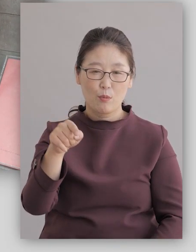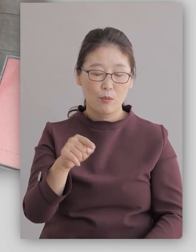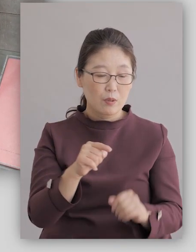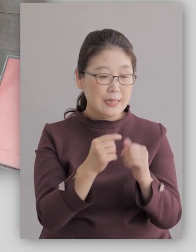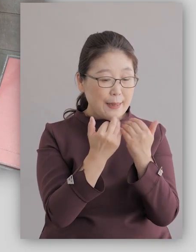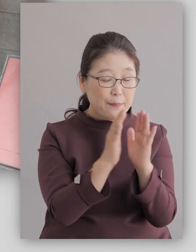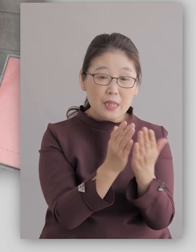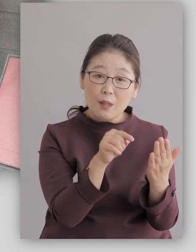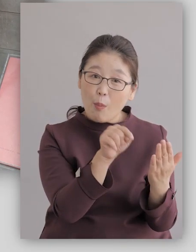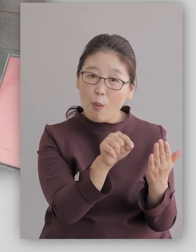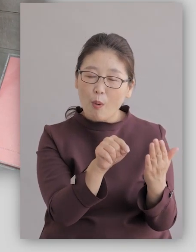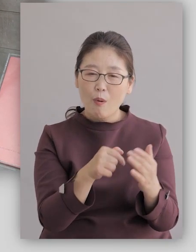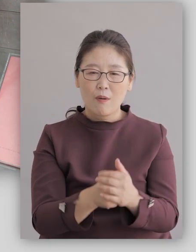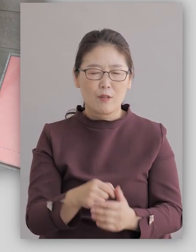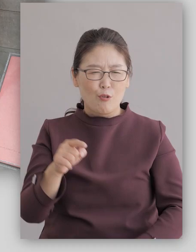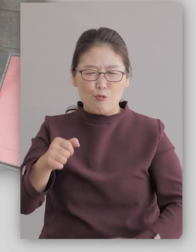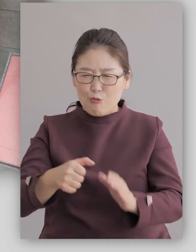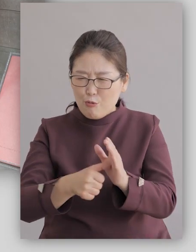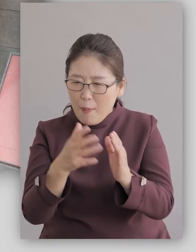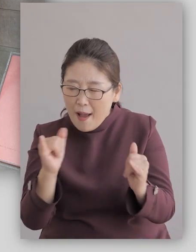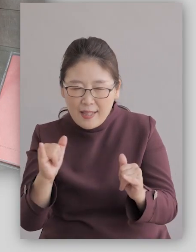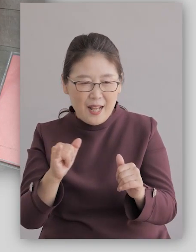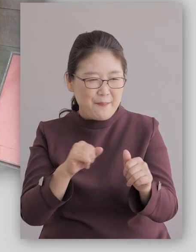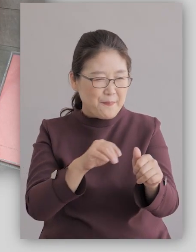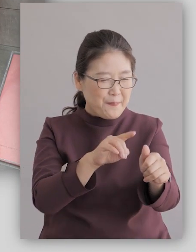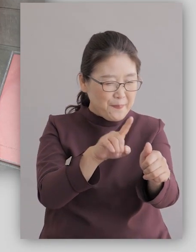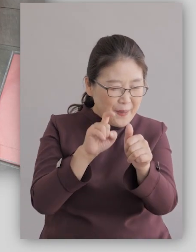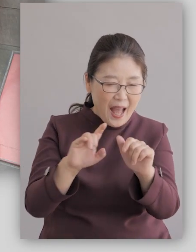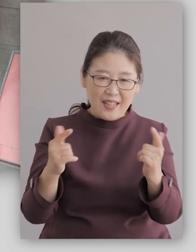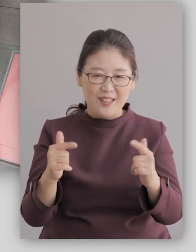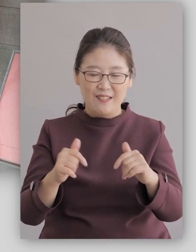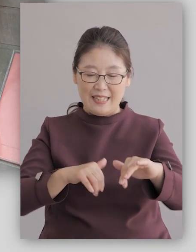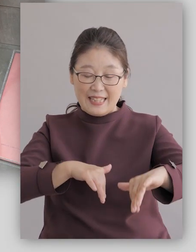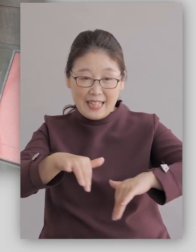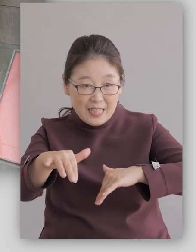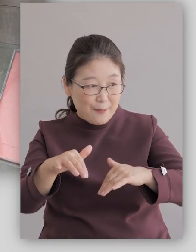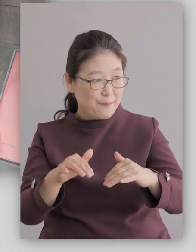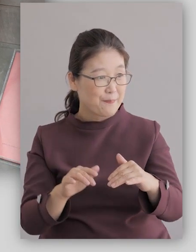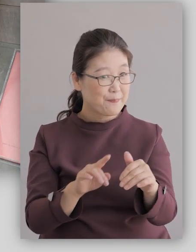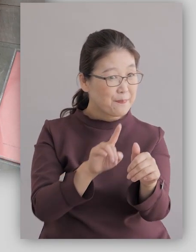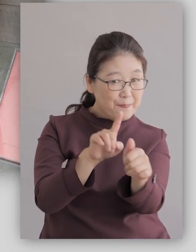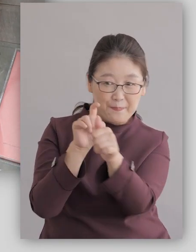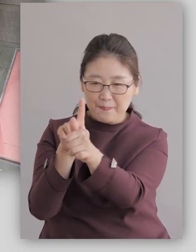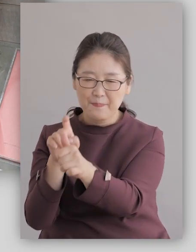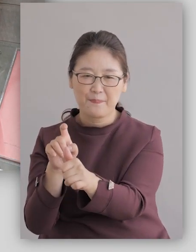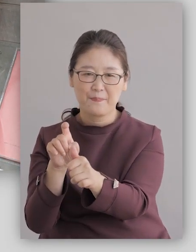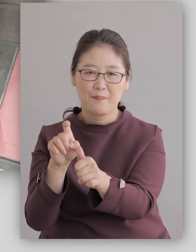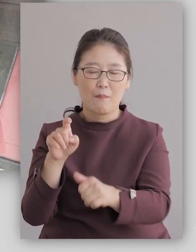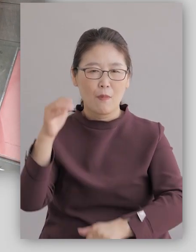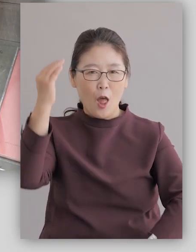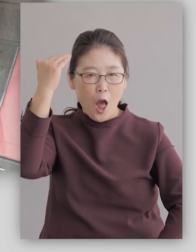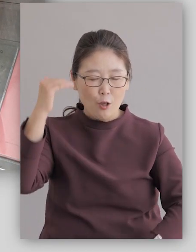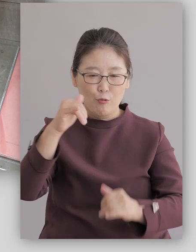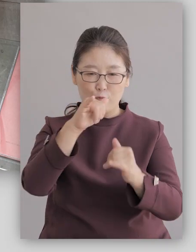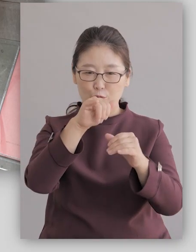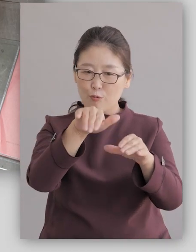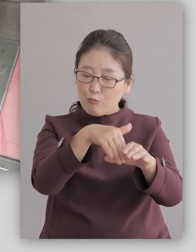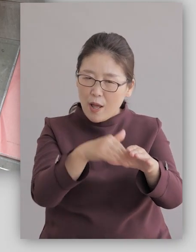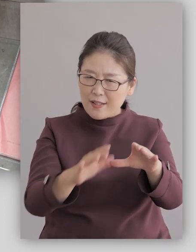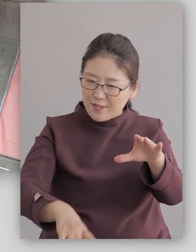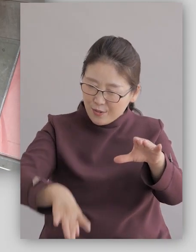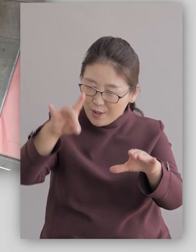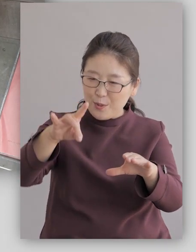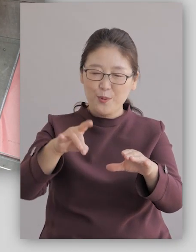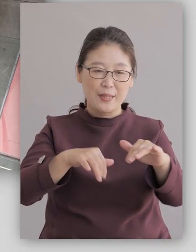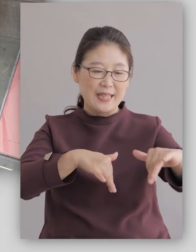실제로 유명인들을 쓰지 않고 길거리 캐스팅을 한국 문화사 중에 최초의 길거리